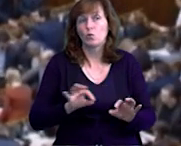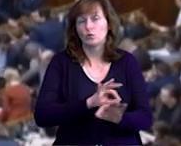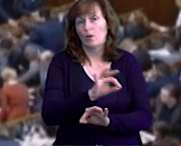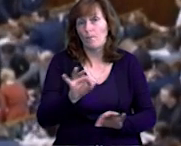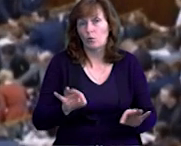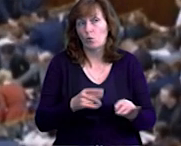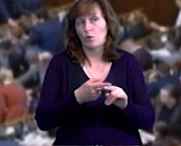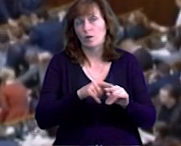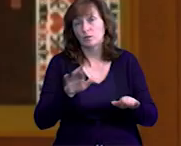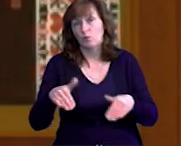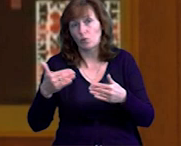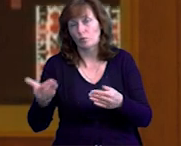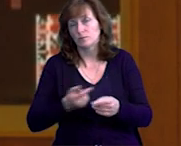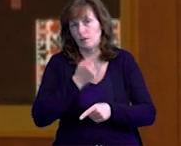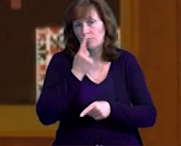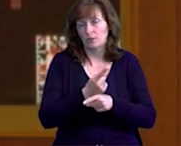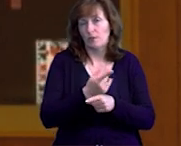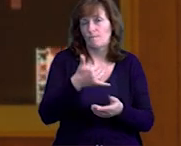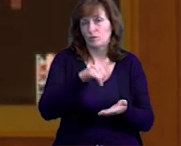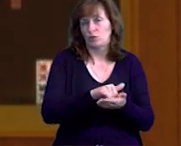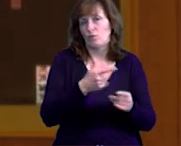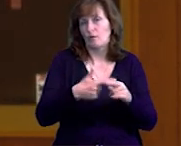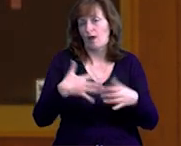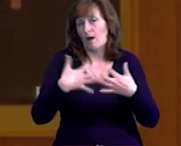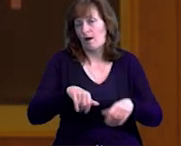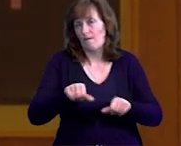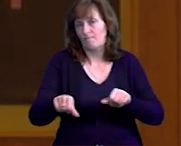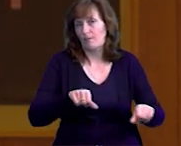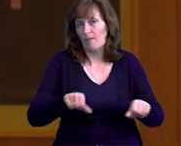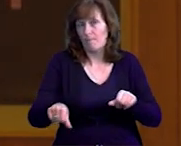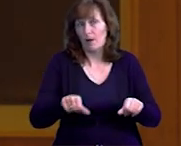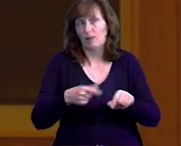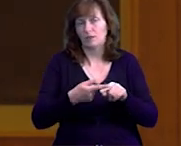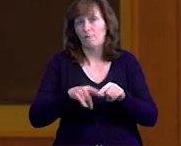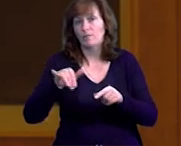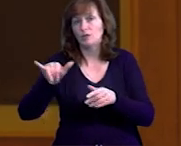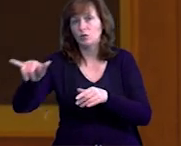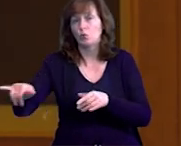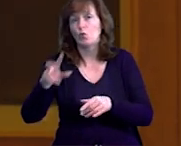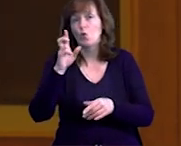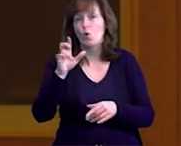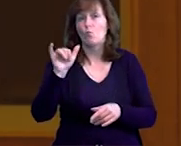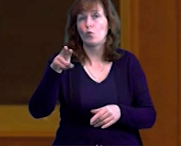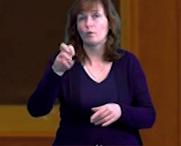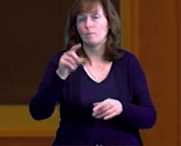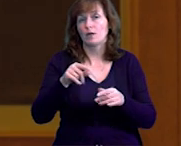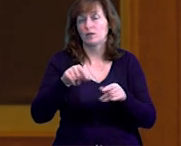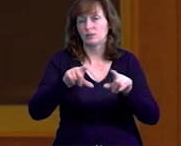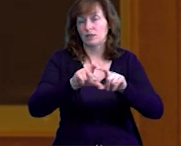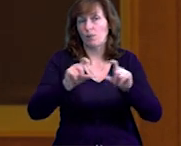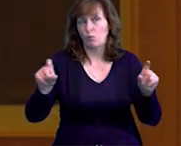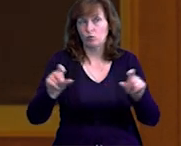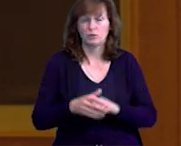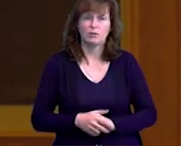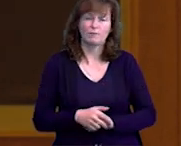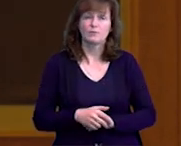«Слуги народу» Олега Марусяка пропонує заборонити встановлювати ставкомати, гральні термінали в букмекерських пунктах та всі автомати, які